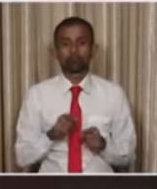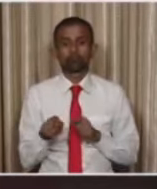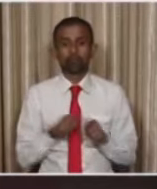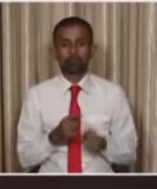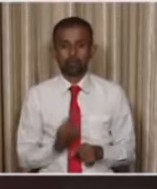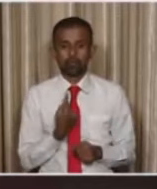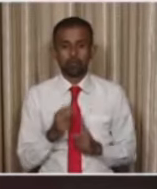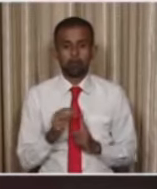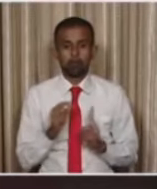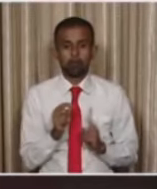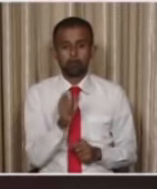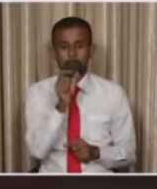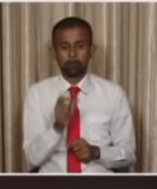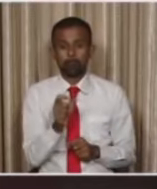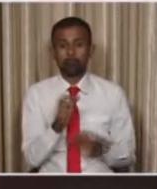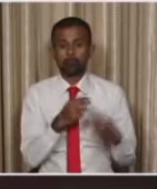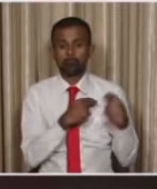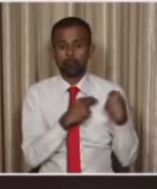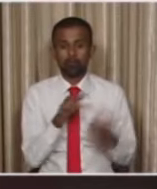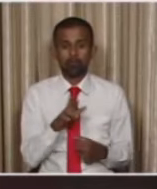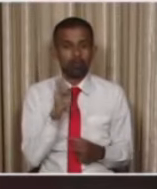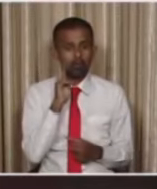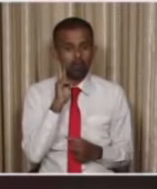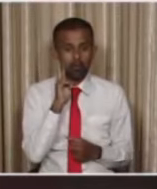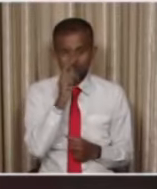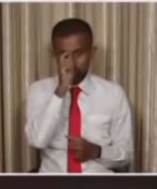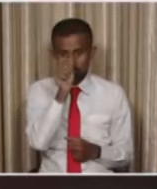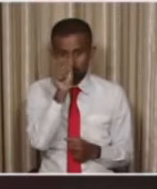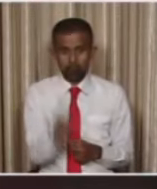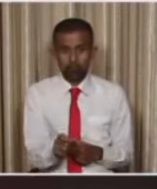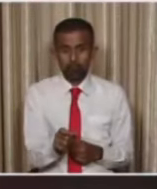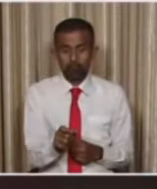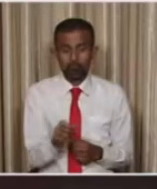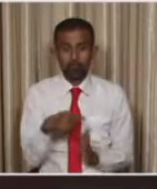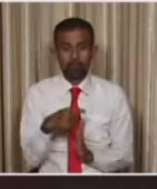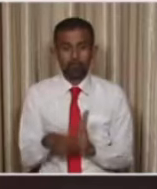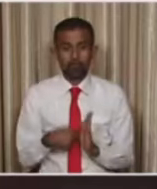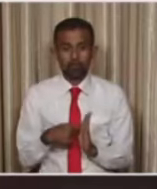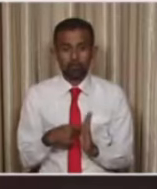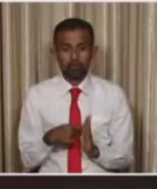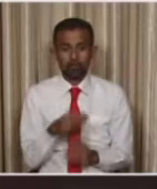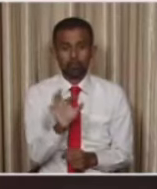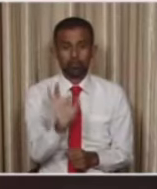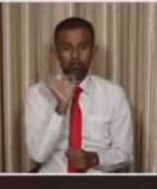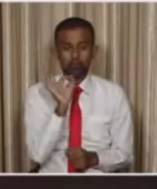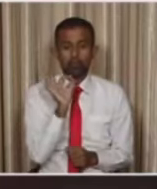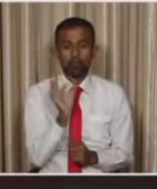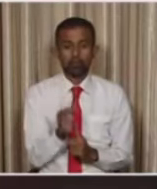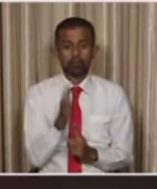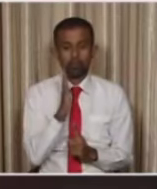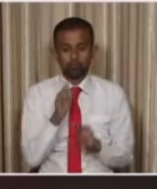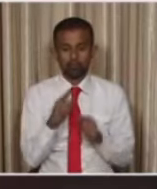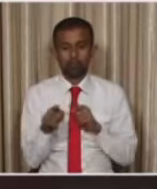තනි පාර්ලිමේන්තු මන්ත්‍රී ධූරයක් දරපු රනිල් වික්‍රමසිංහ මැතිතුමා මේ රටේ තෝරාගත් ජනාධිපතිවරයා